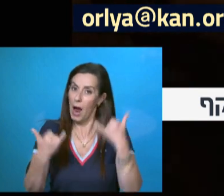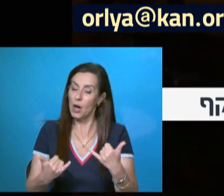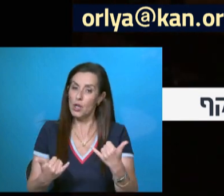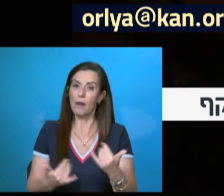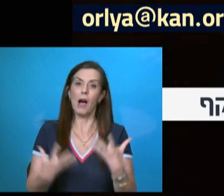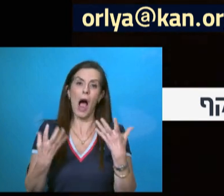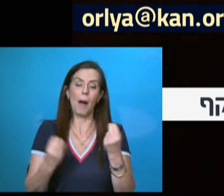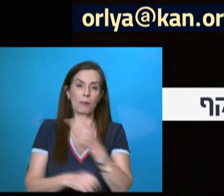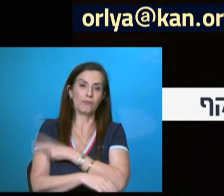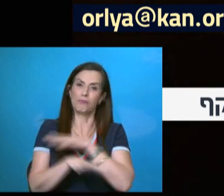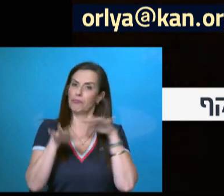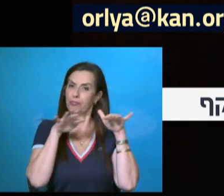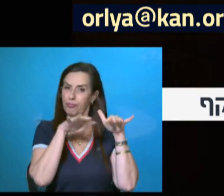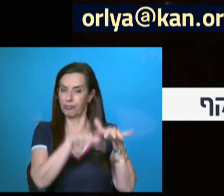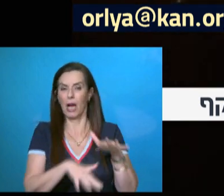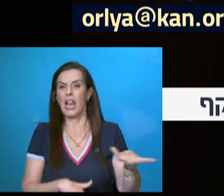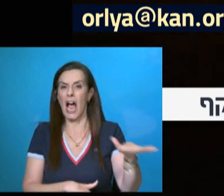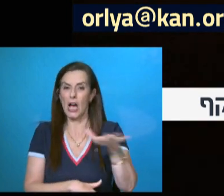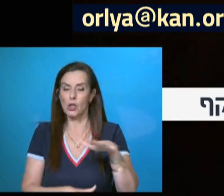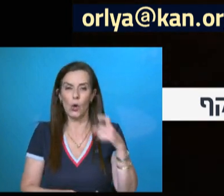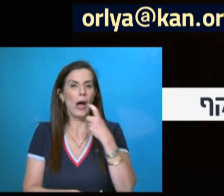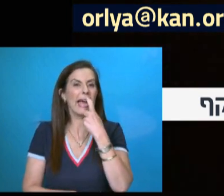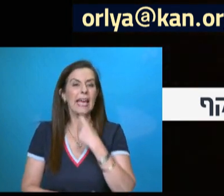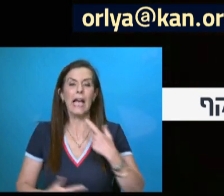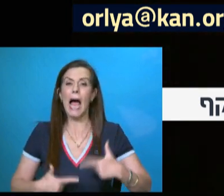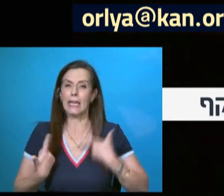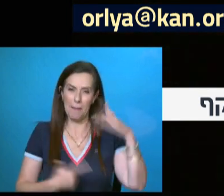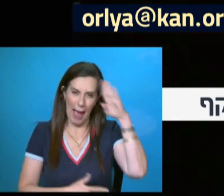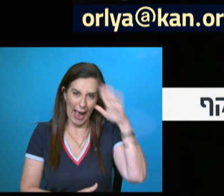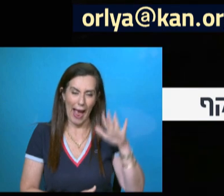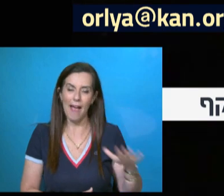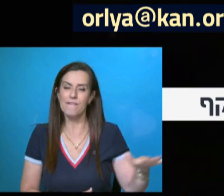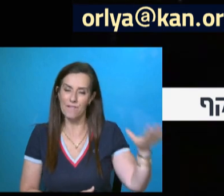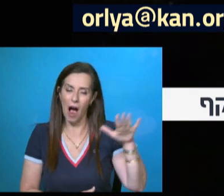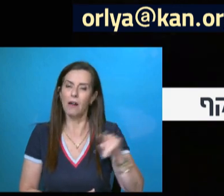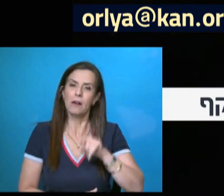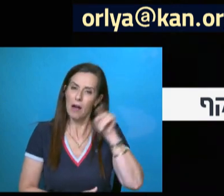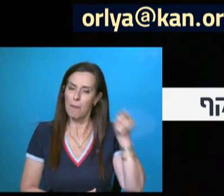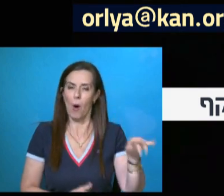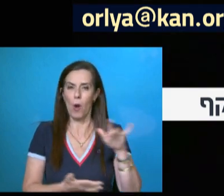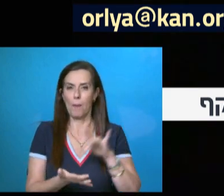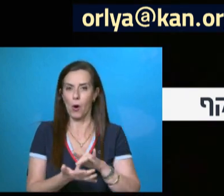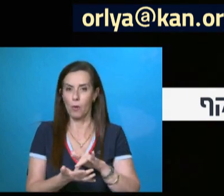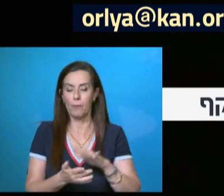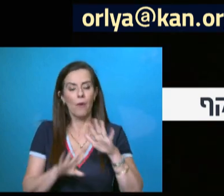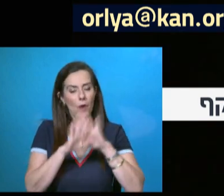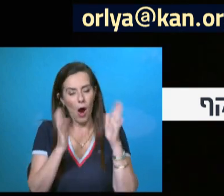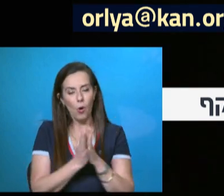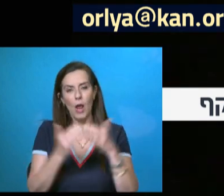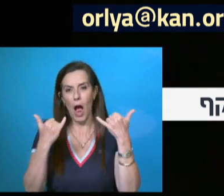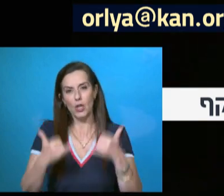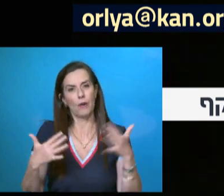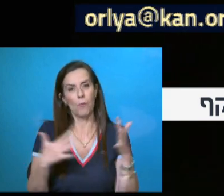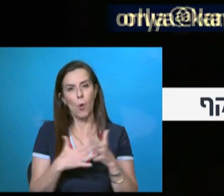של משטרה נמצאים בקריית חיים, גם מפקד המחוז מחוז חוף במשטרה נמצא במקום, וכל הדברים הללו כמובן נחקרים